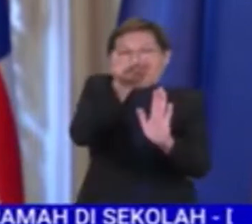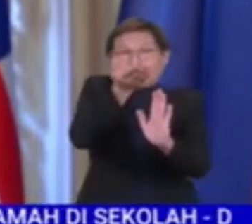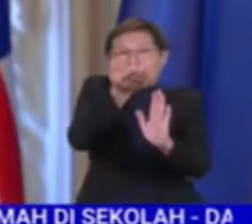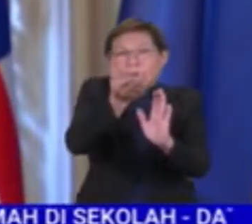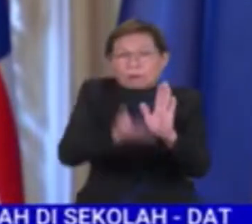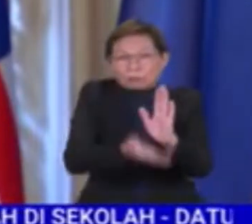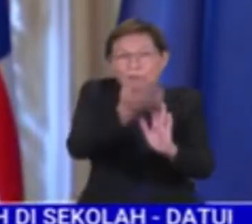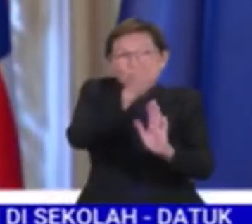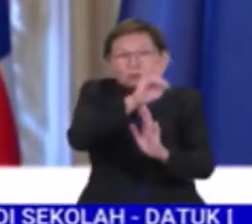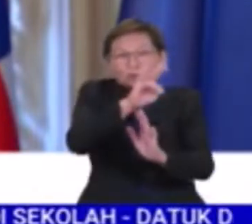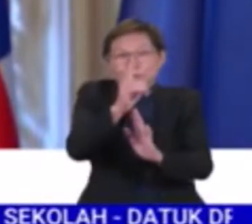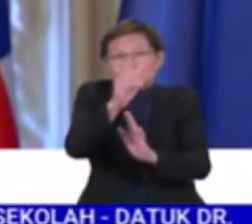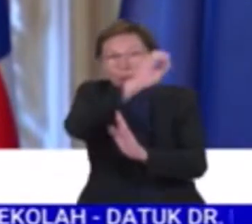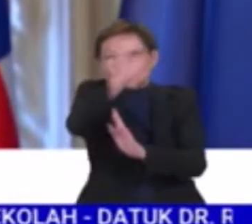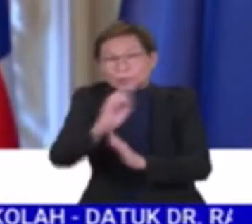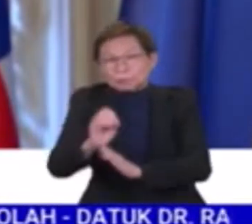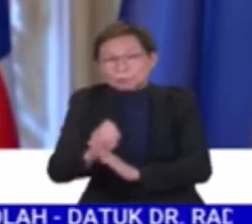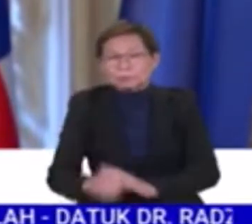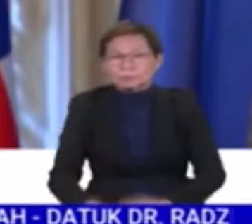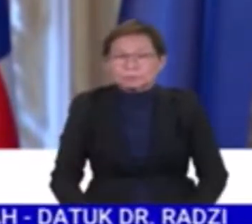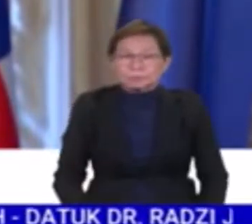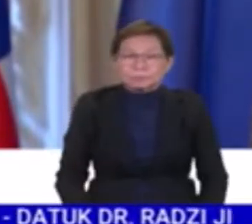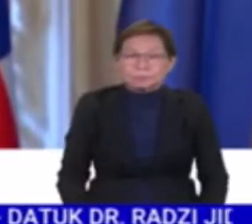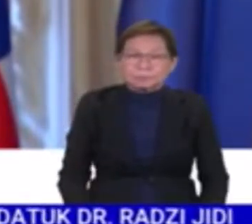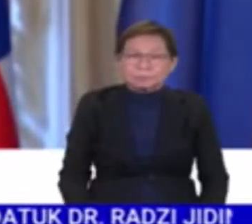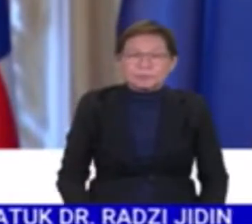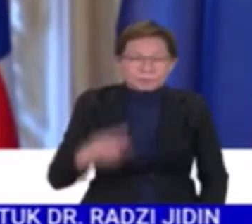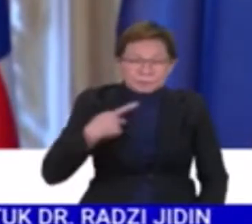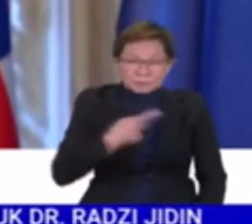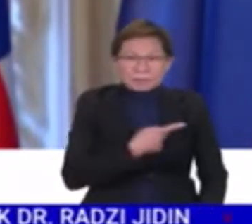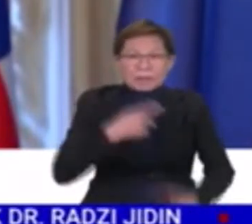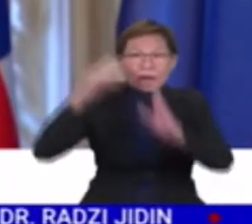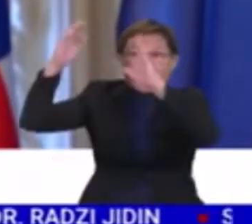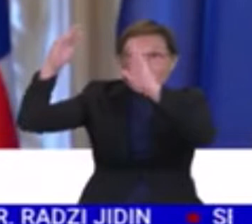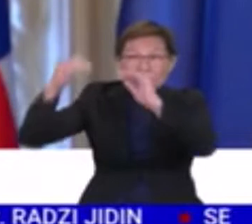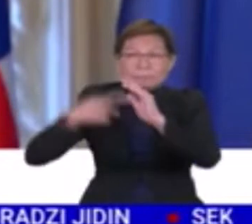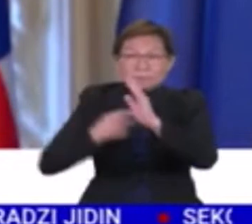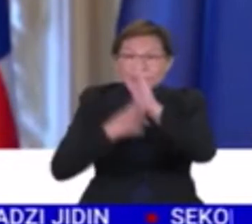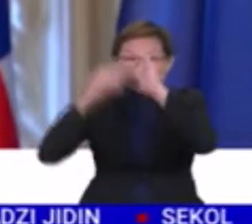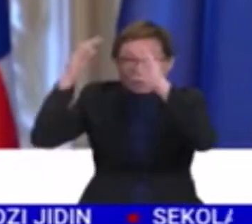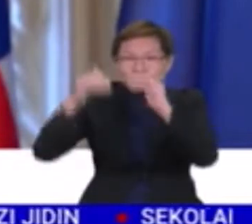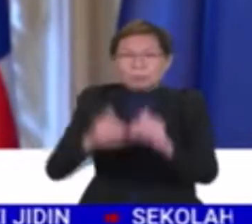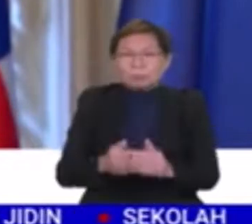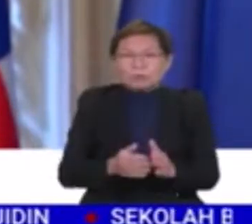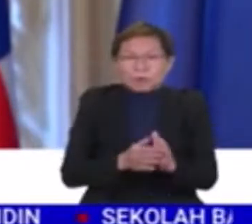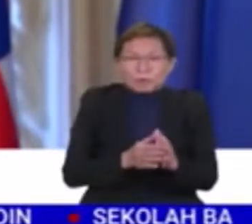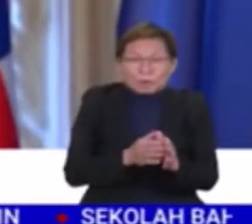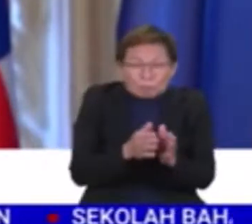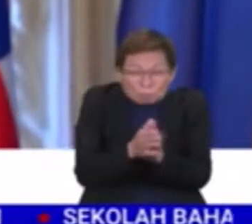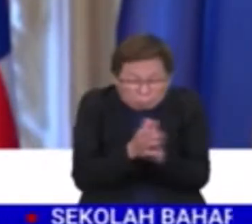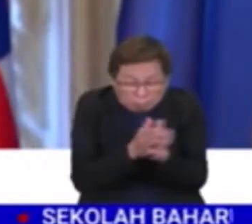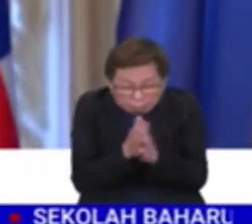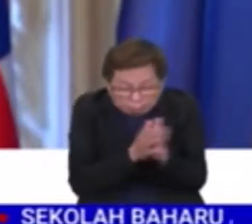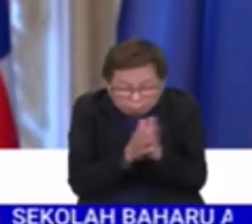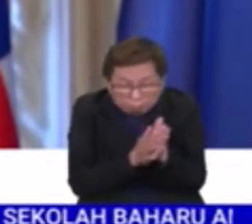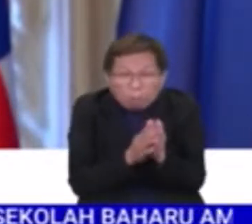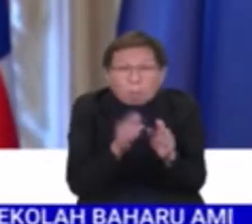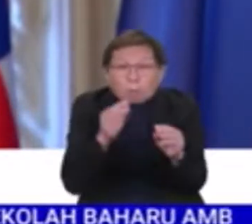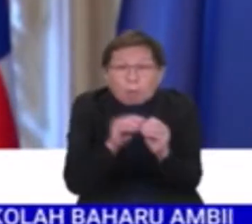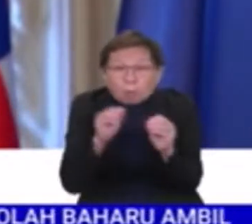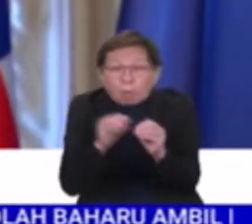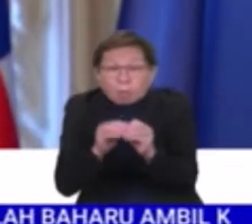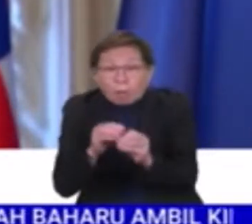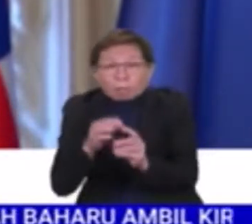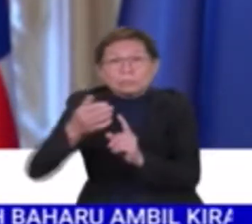tahap 71%. Dan kita harap usaha itu perlu dilipat gandakan, terutama sekali